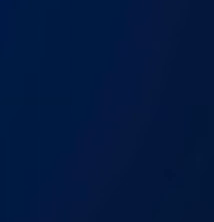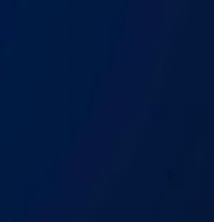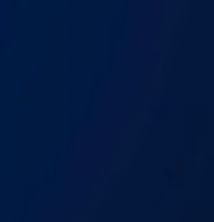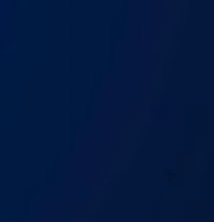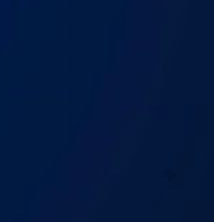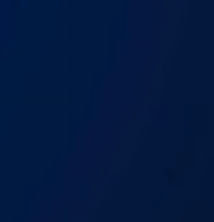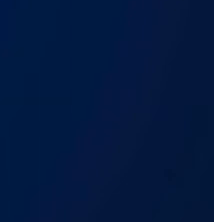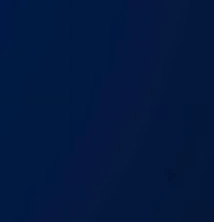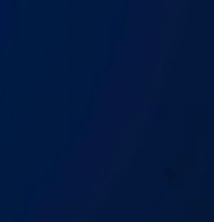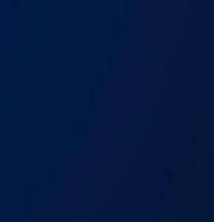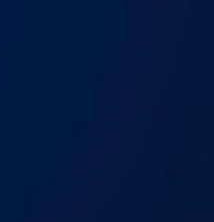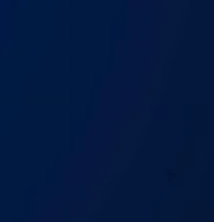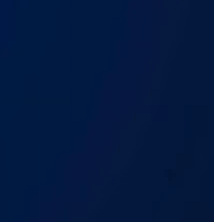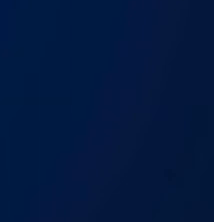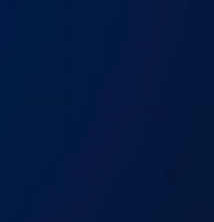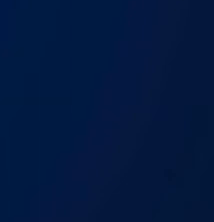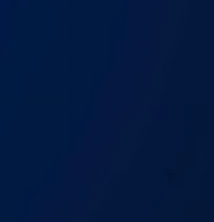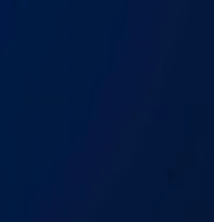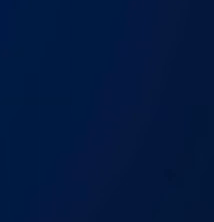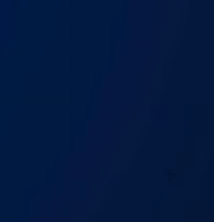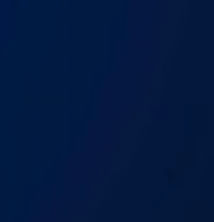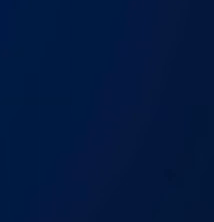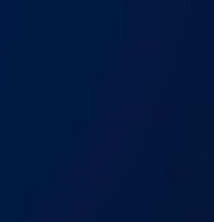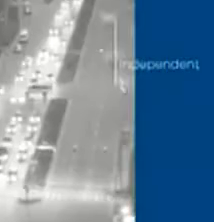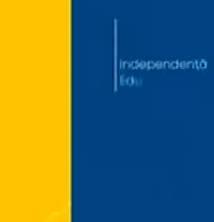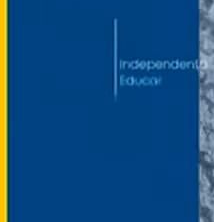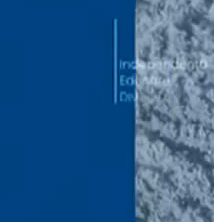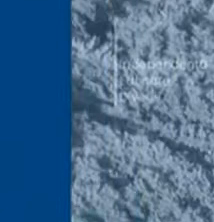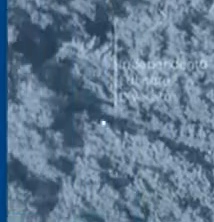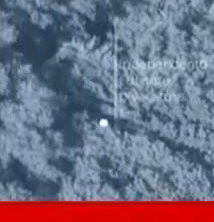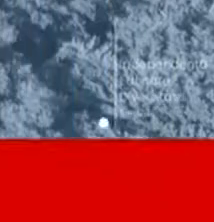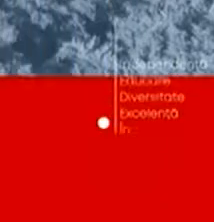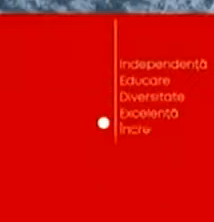Atenție! Emisiune dedicată și persoanelor cu deficiențe de auz.